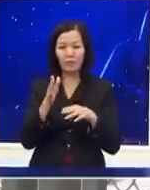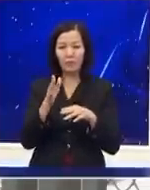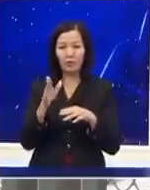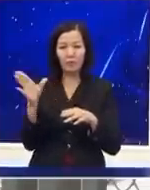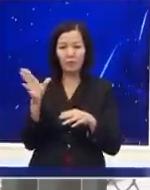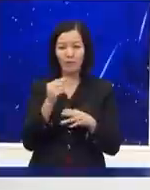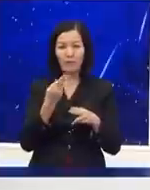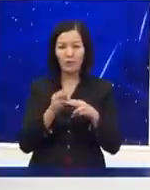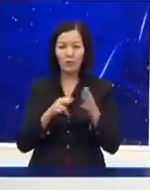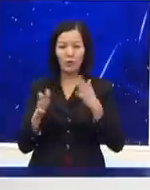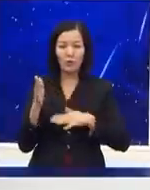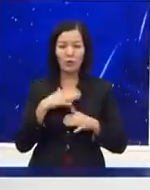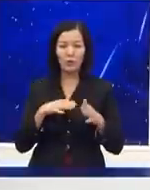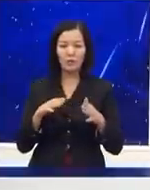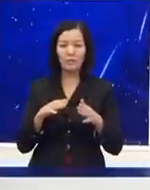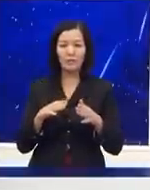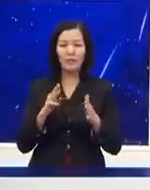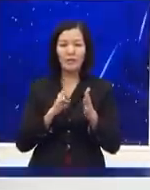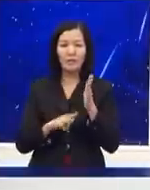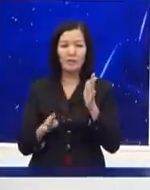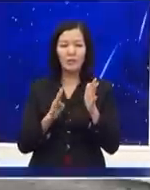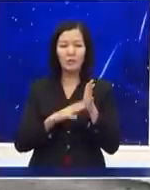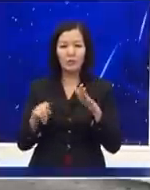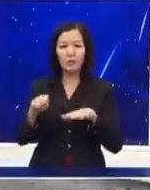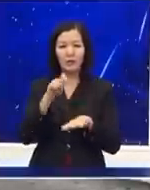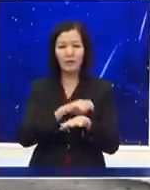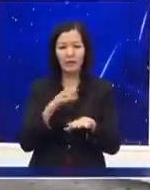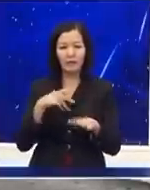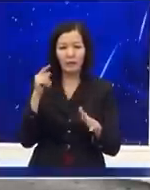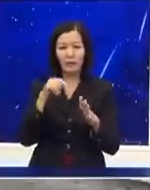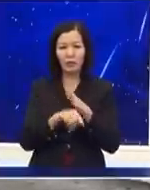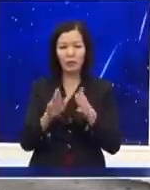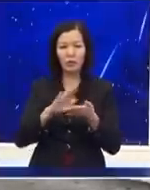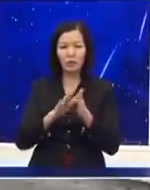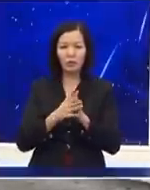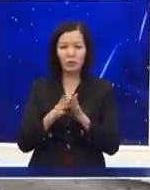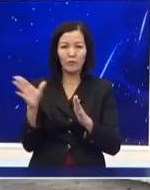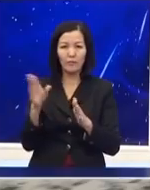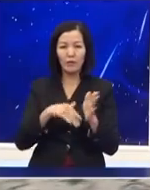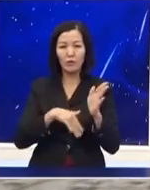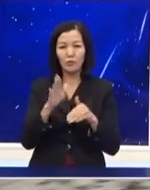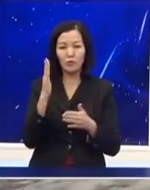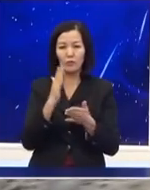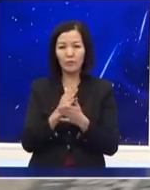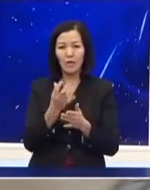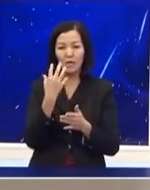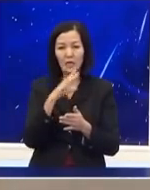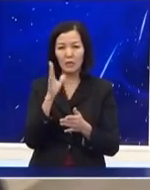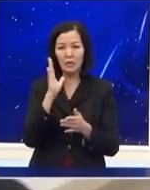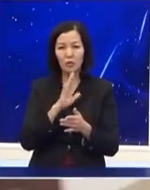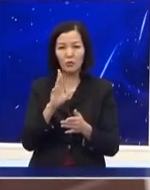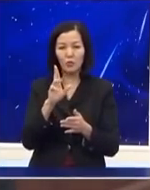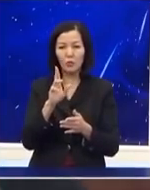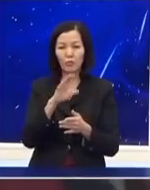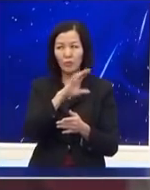Бәріне қуаныштымыз. Пәтерлер аумағы 80-90-100 шаршы метрден. Ішінде жайлы өмір сүруге бар жағдай жасалған. Ыстық, суық су, кәріз